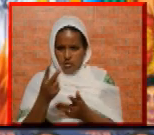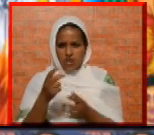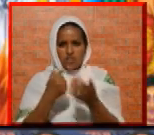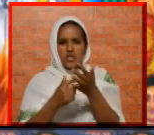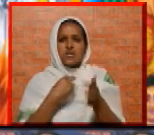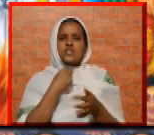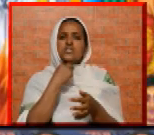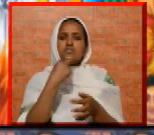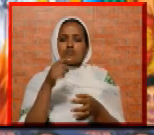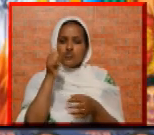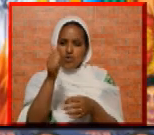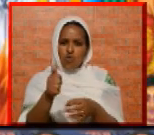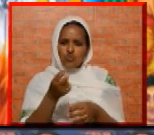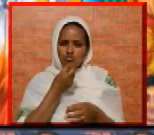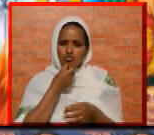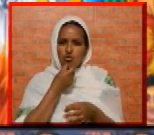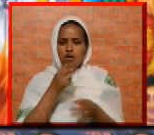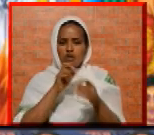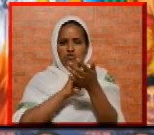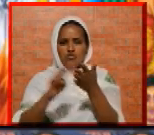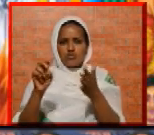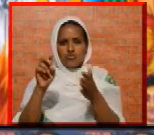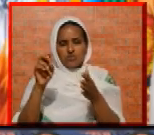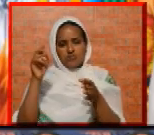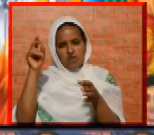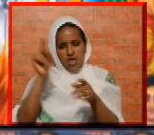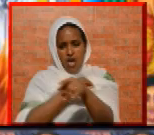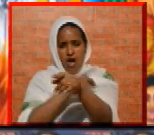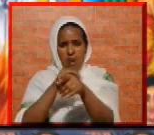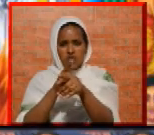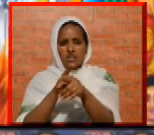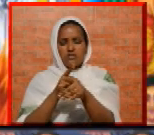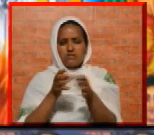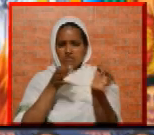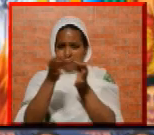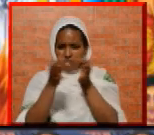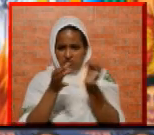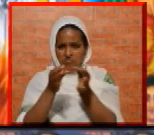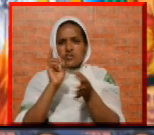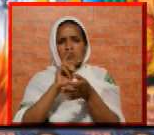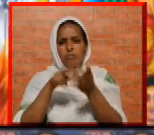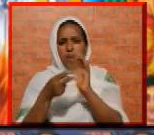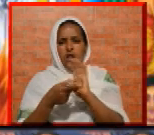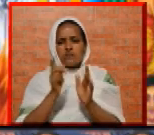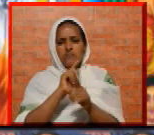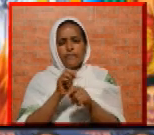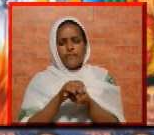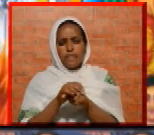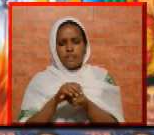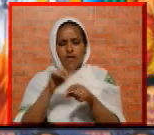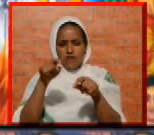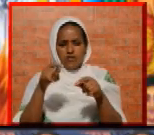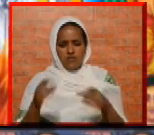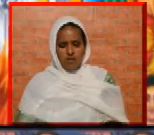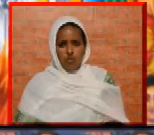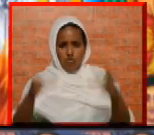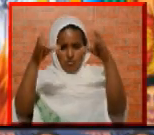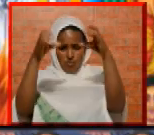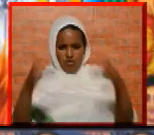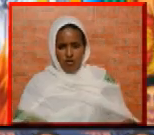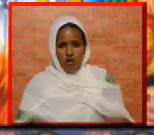እነሆ ድምፁ እንደ ቅዱስ ያሬድ ገለጻ ድምፃ ለጽህርት ከመነጎድጓደ ክረምት